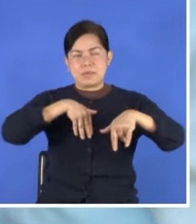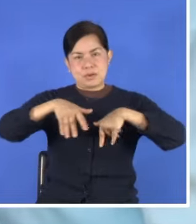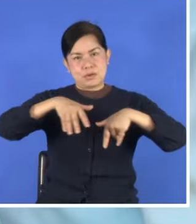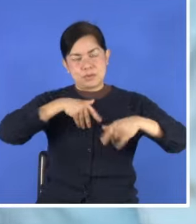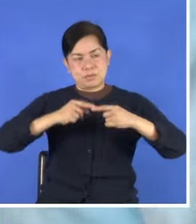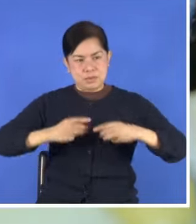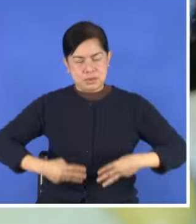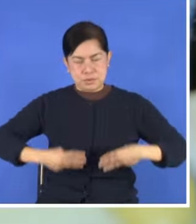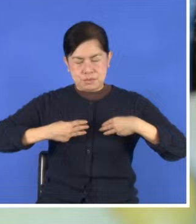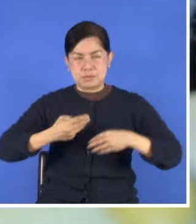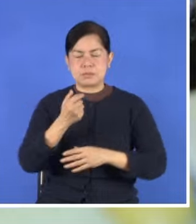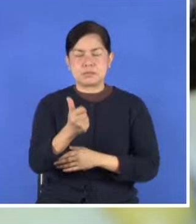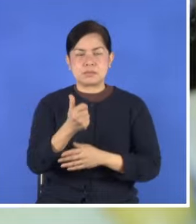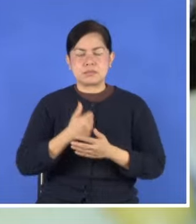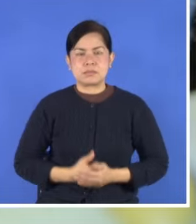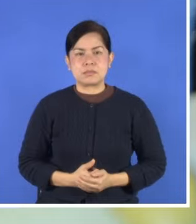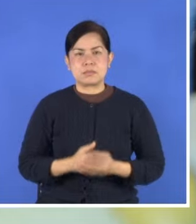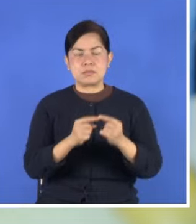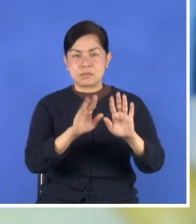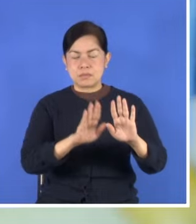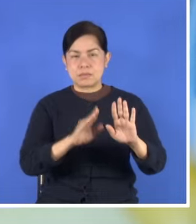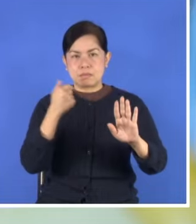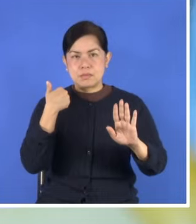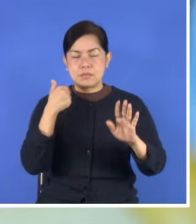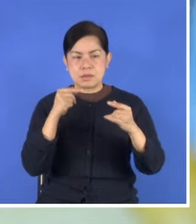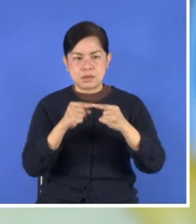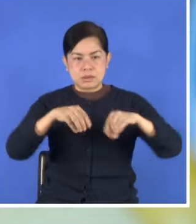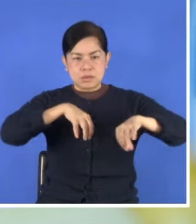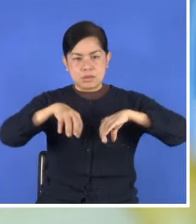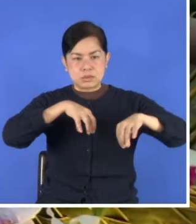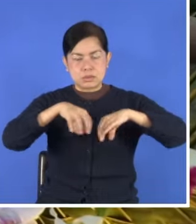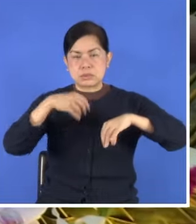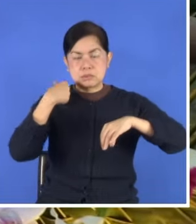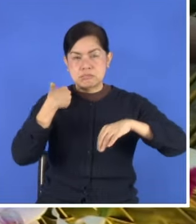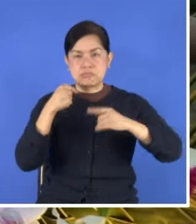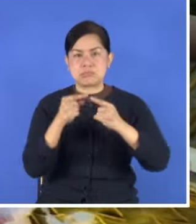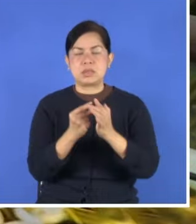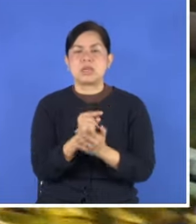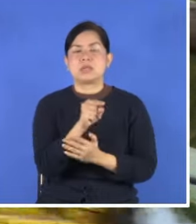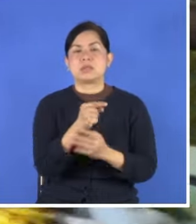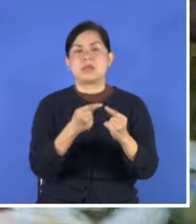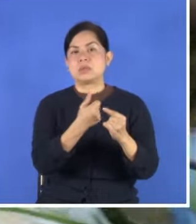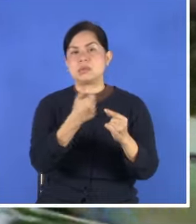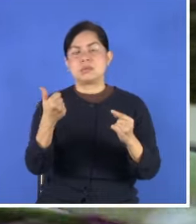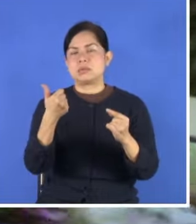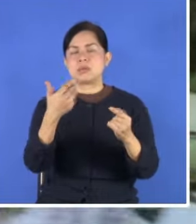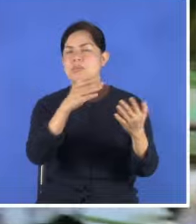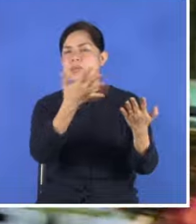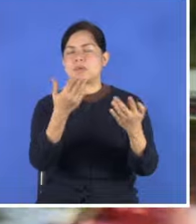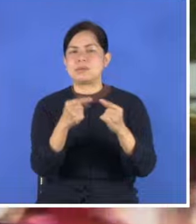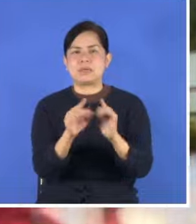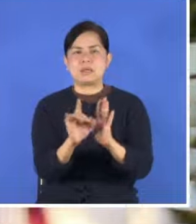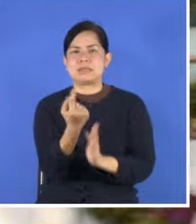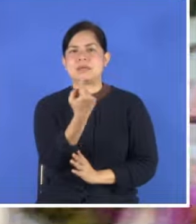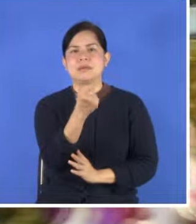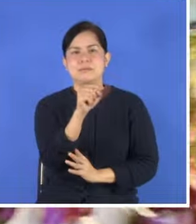ค่ะประเพณีใต้น้ำมันเขาจัดหนึ่งเดียวในประเทศไทยแล้วก็คงรักษาเอาไว้ให้ยาวนานสืบทอดไปสู่ลูกสู่หลานนะคะ